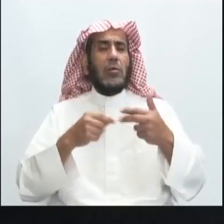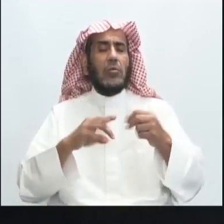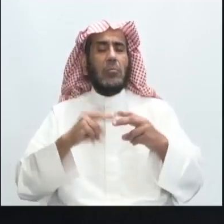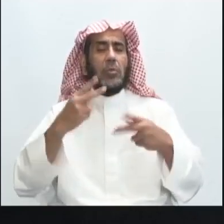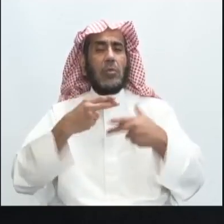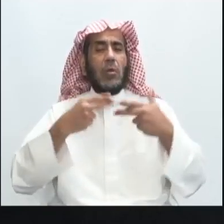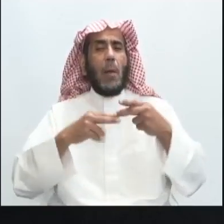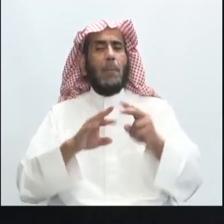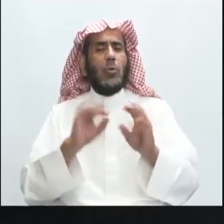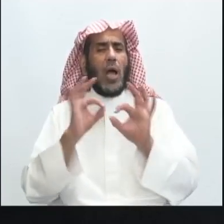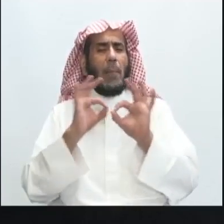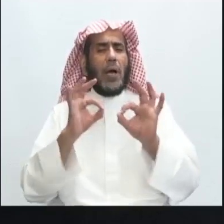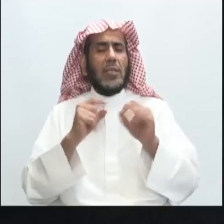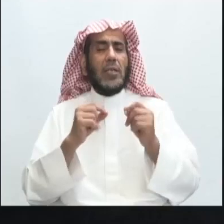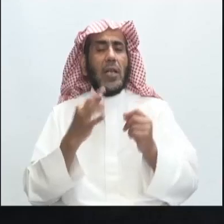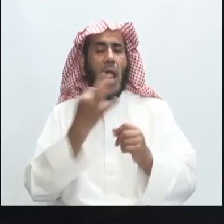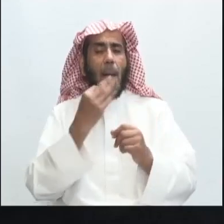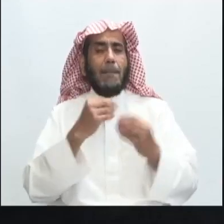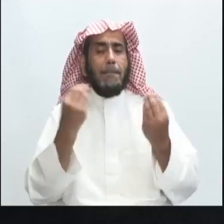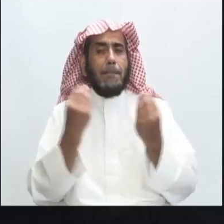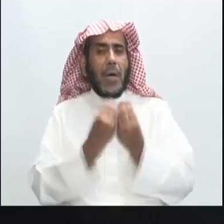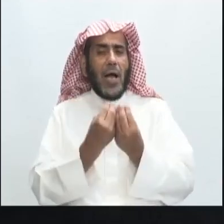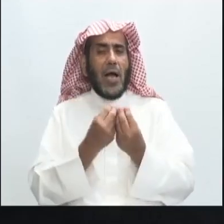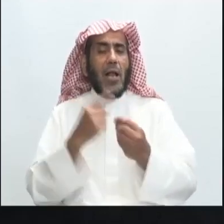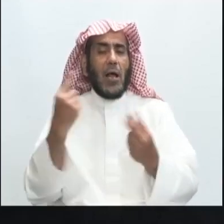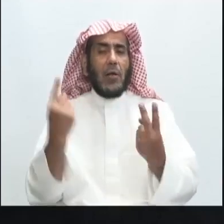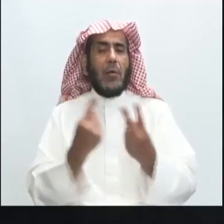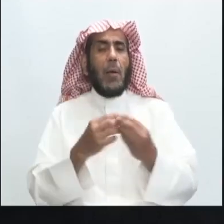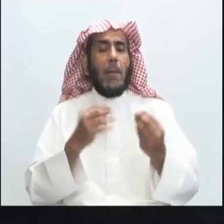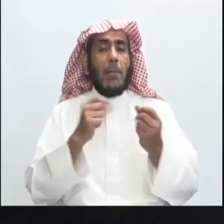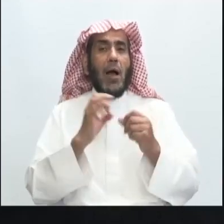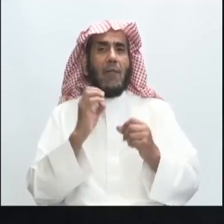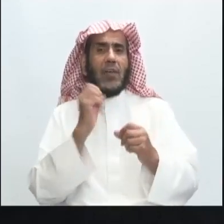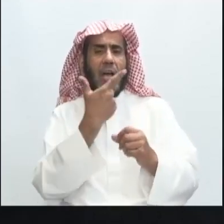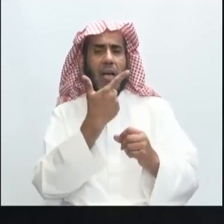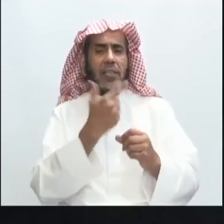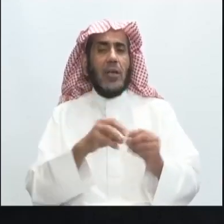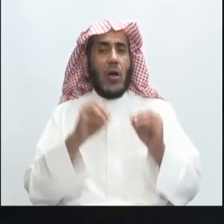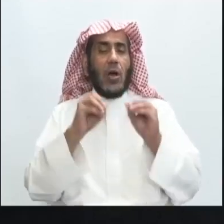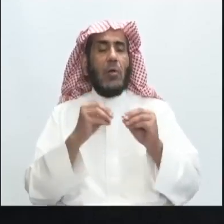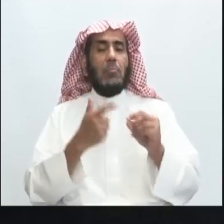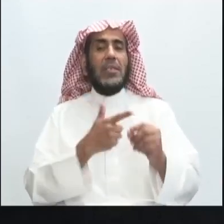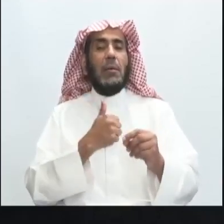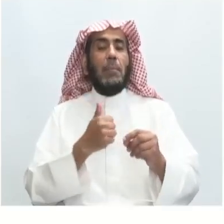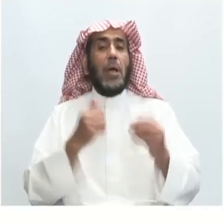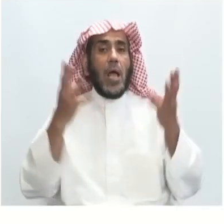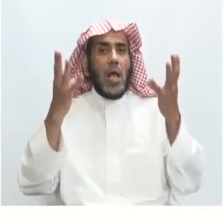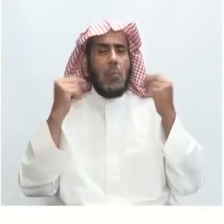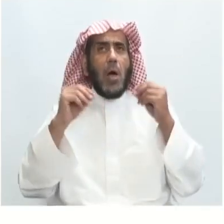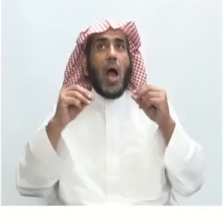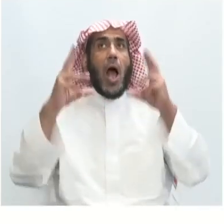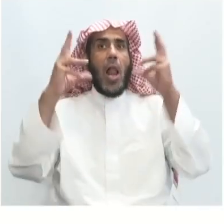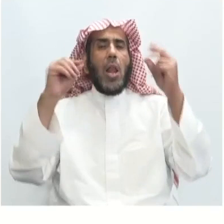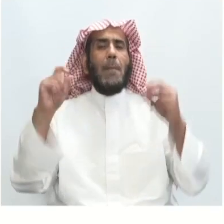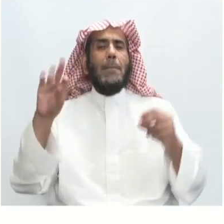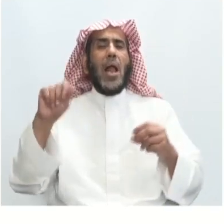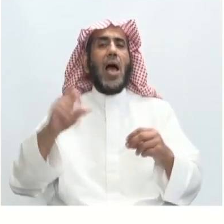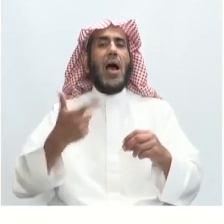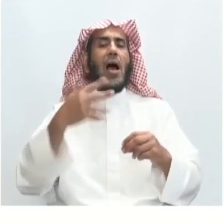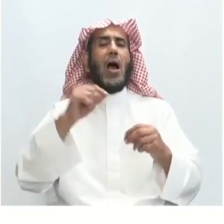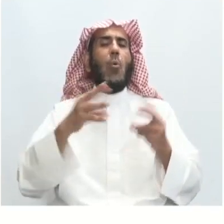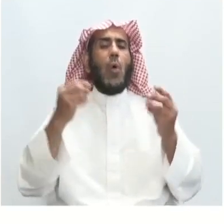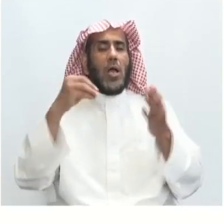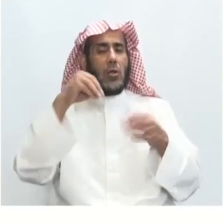احوال مطابقه الكلام ايضا مع مطابقه الكلام المقتضى الحال مع فصاحته وهذا هو ما يسمى بالبلاغه ويدخل فيه علم